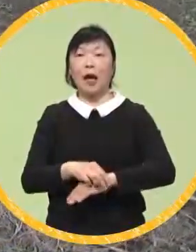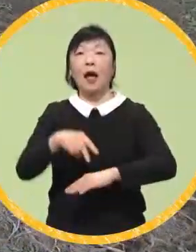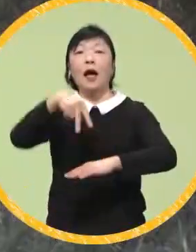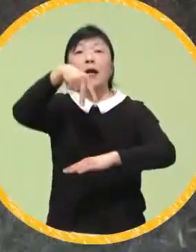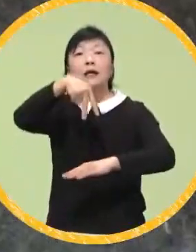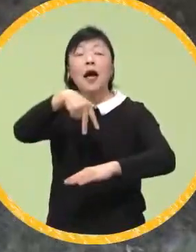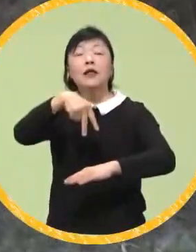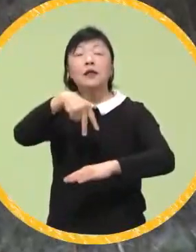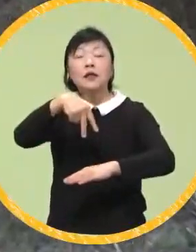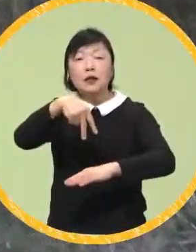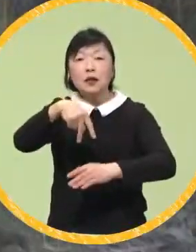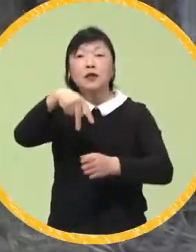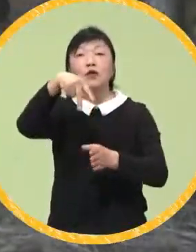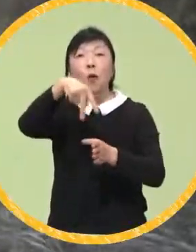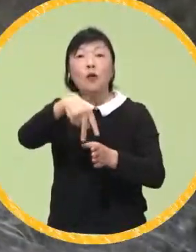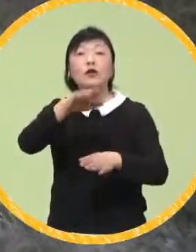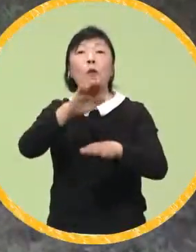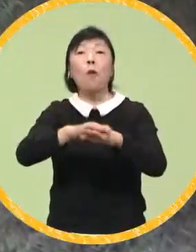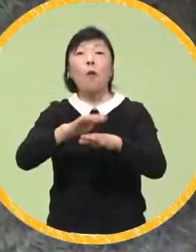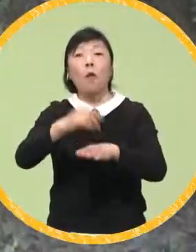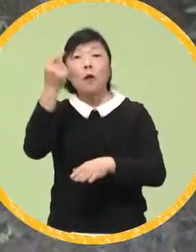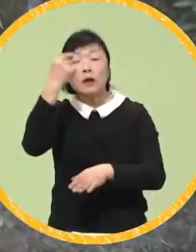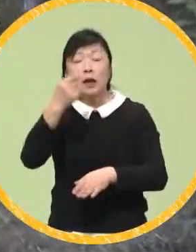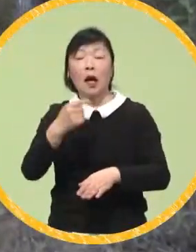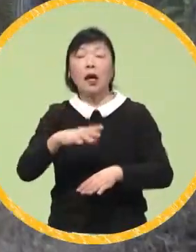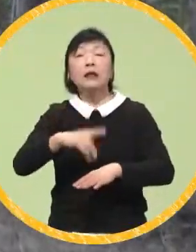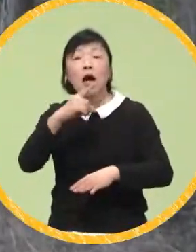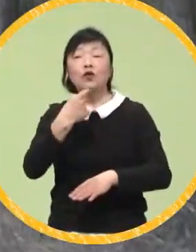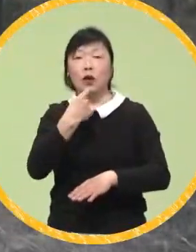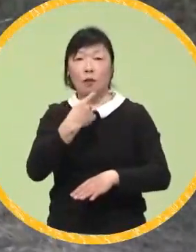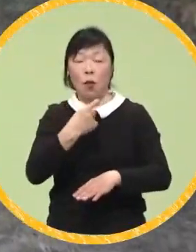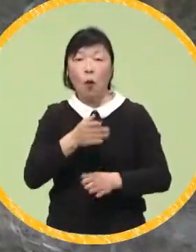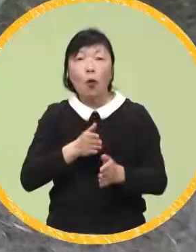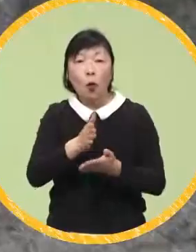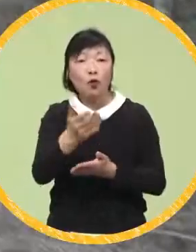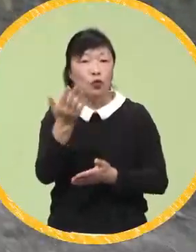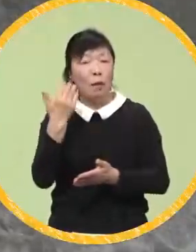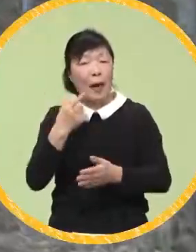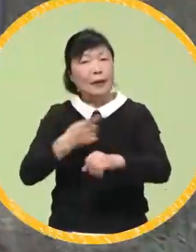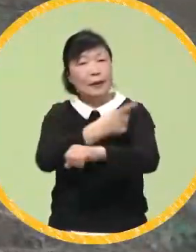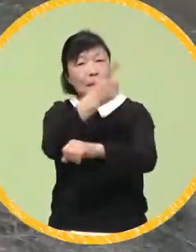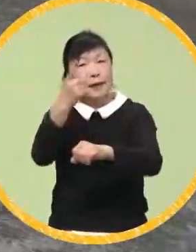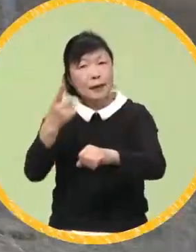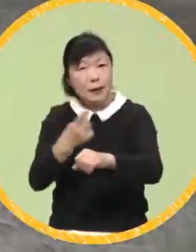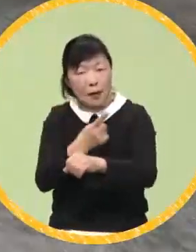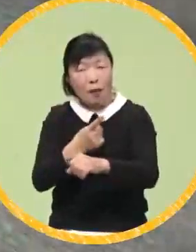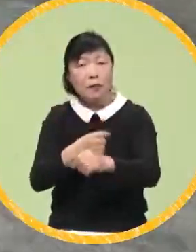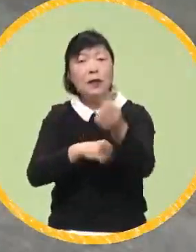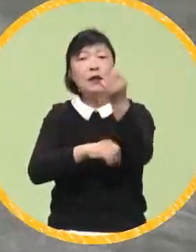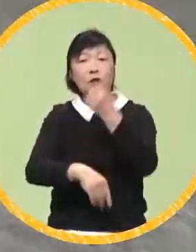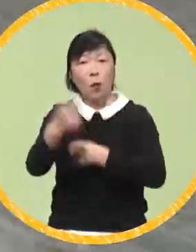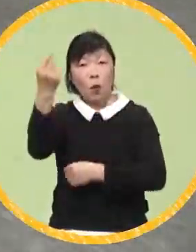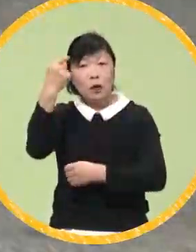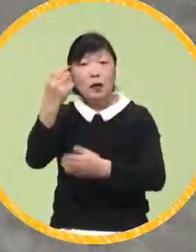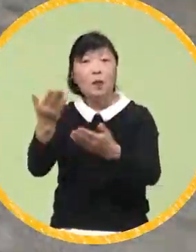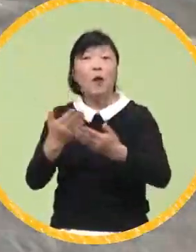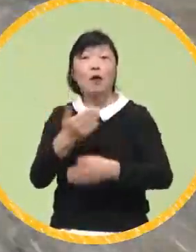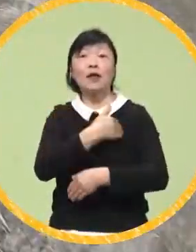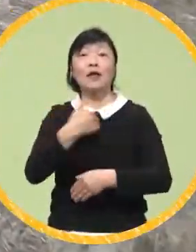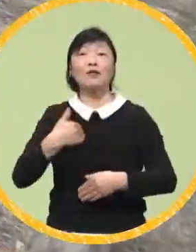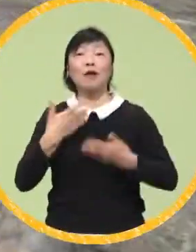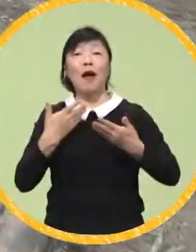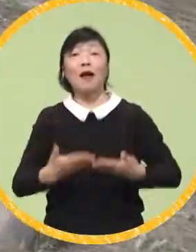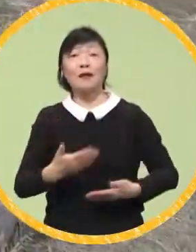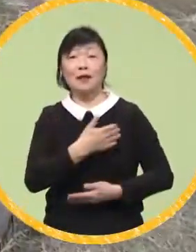乗りの仕方を教えてもらいました俺写真者の僕でもこう住んでるまでしっかり遅い一時間かけてマウンテンバイクの基礎を教えてくれば安心でね